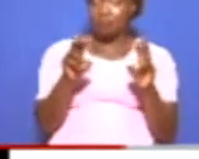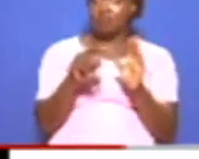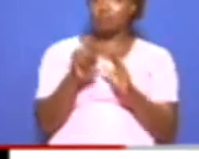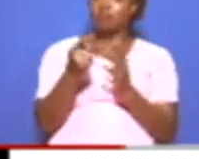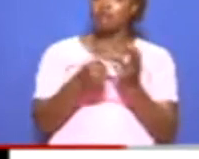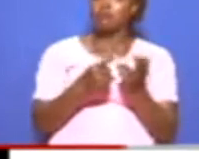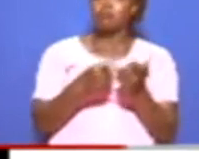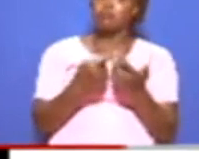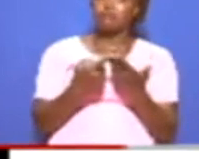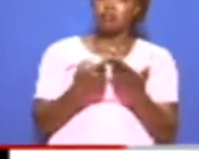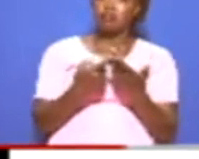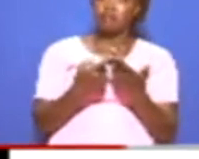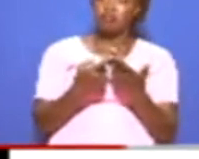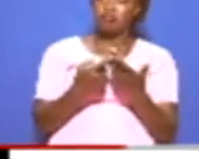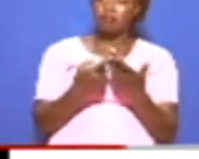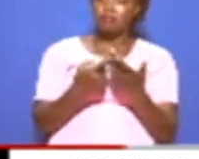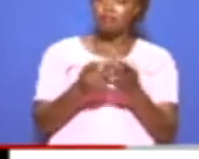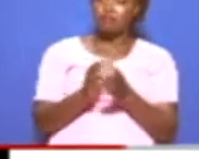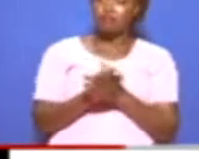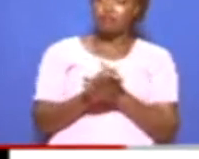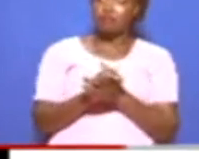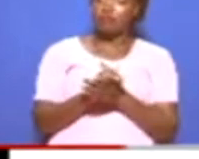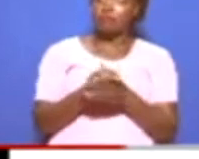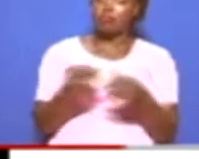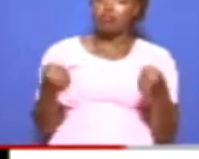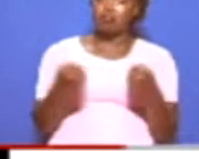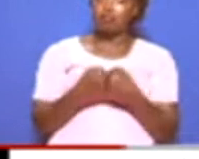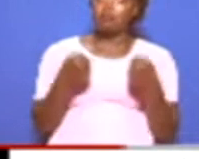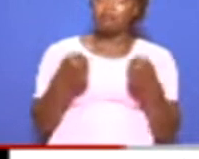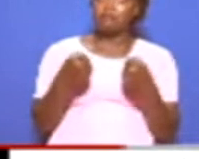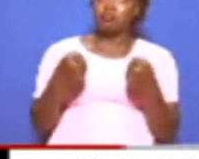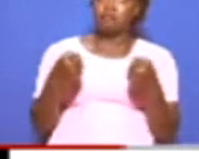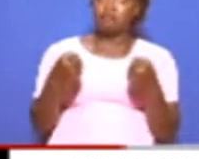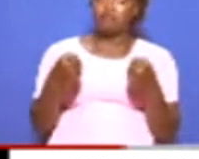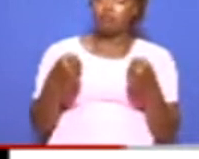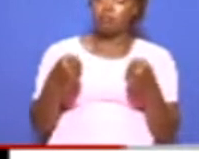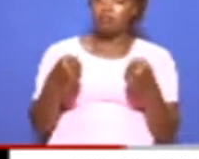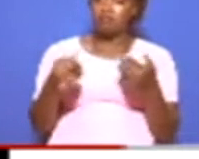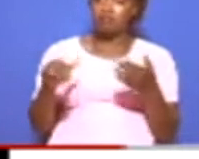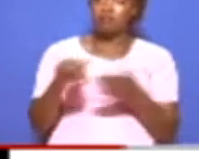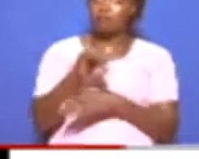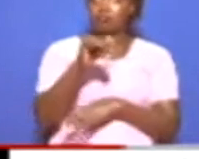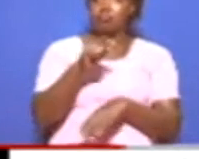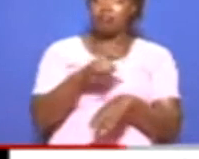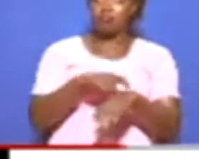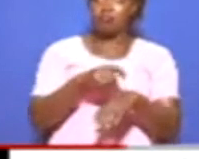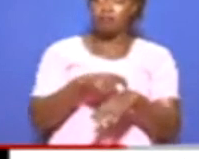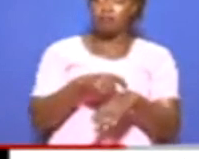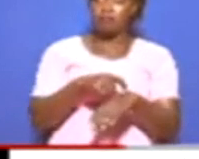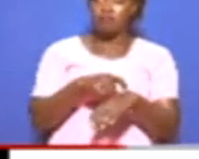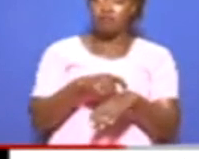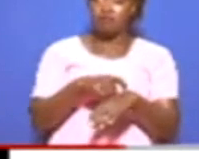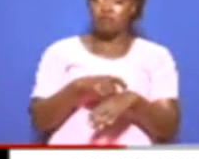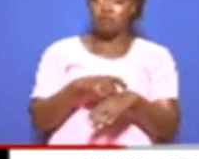ya kuona ajali ya ndege imepatikana muda gani, ukipiga